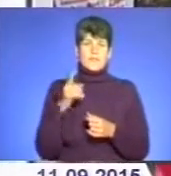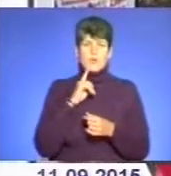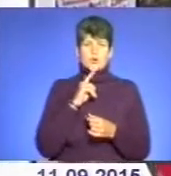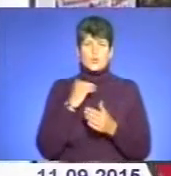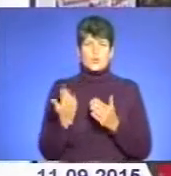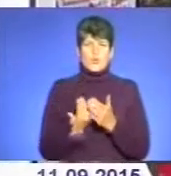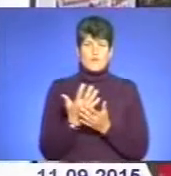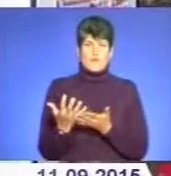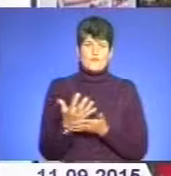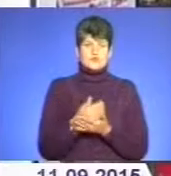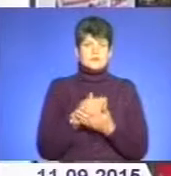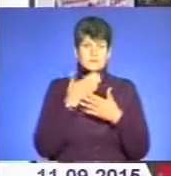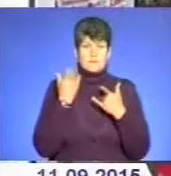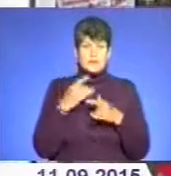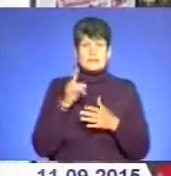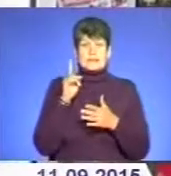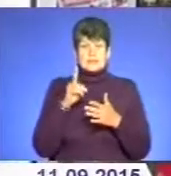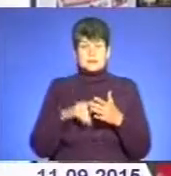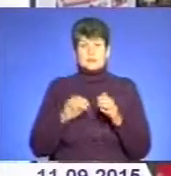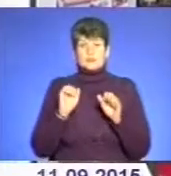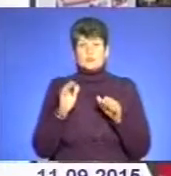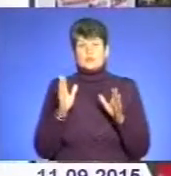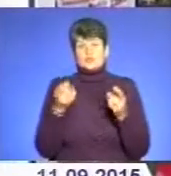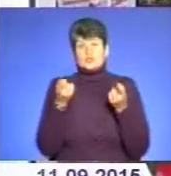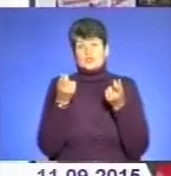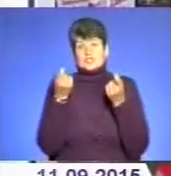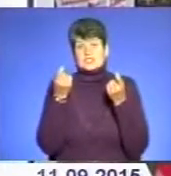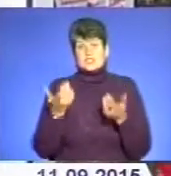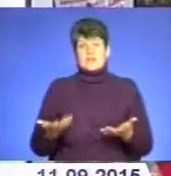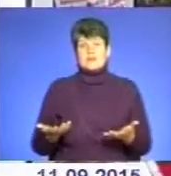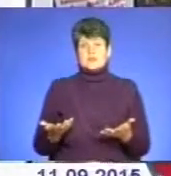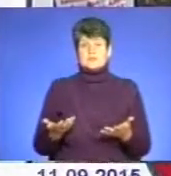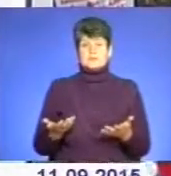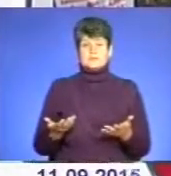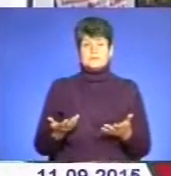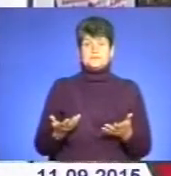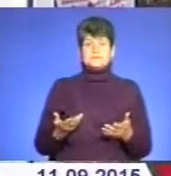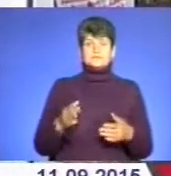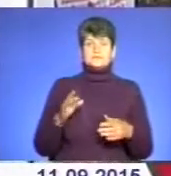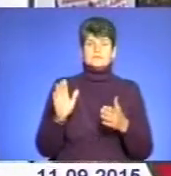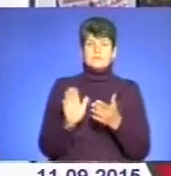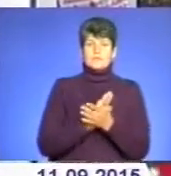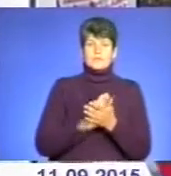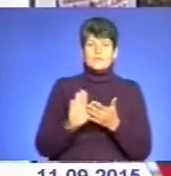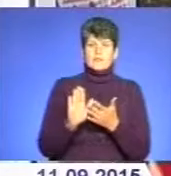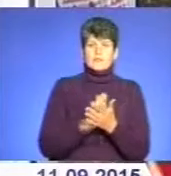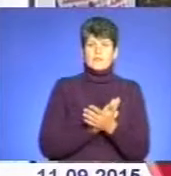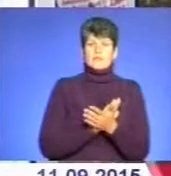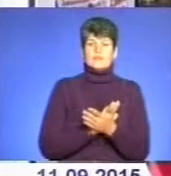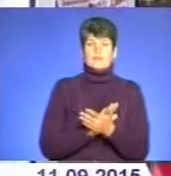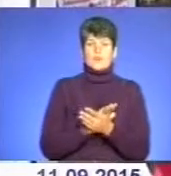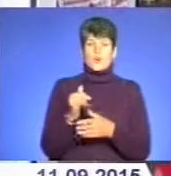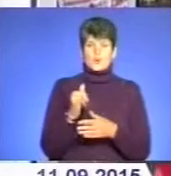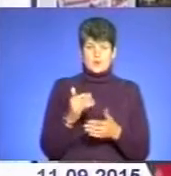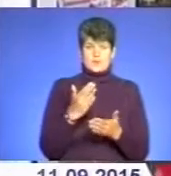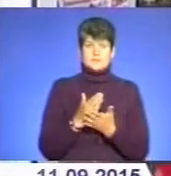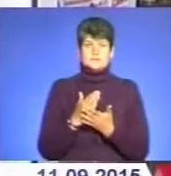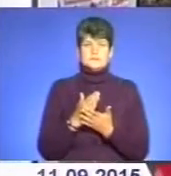немає. Надіємося, буде новий урожай, може і буде дешевше. А рафіновано від відомих там брендів?